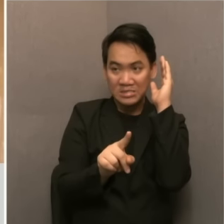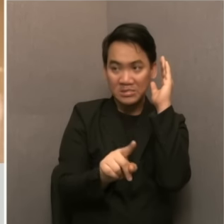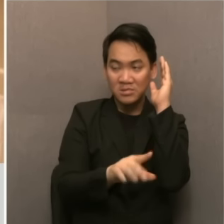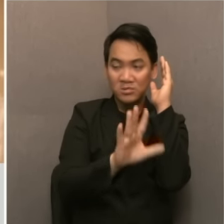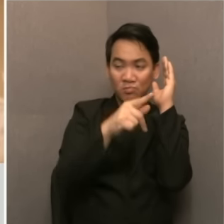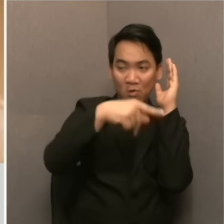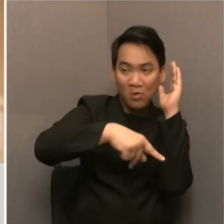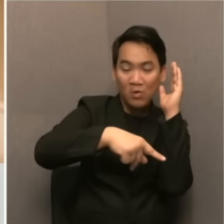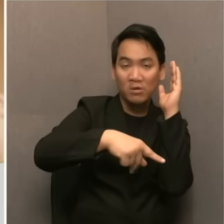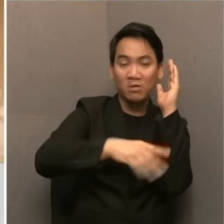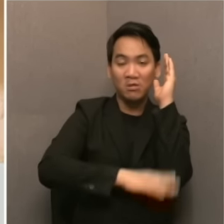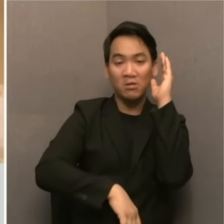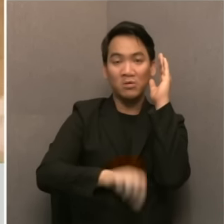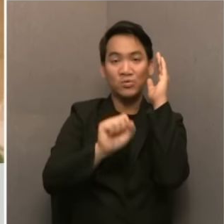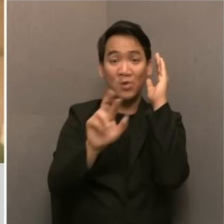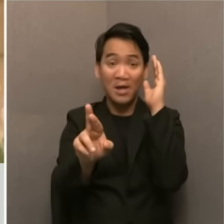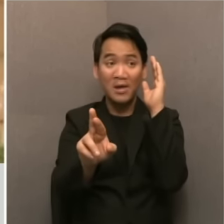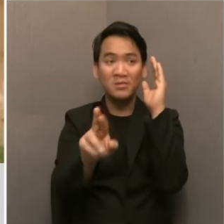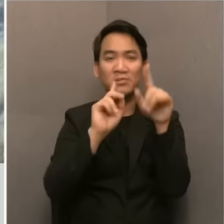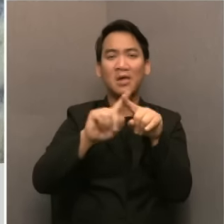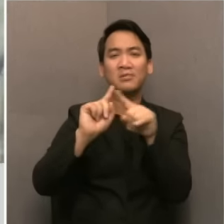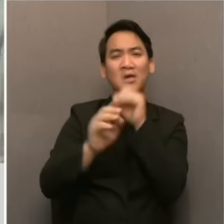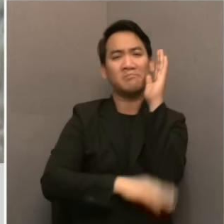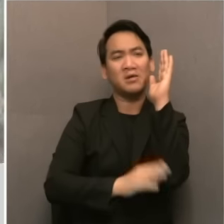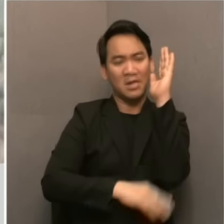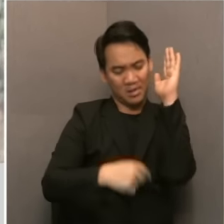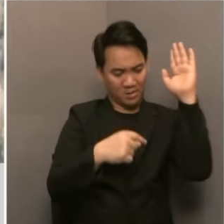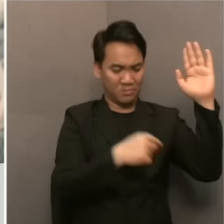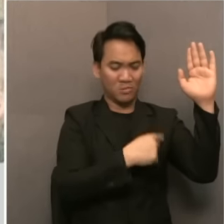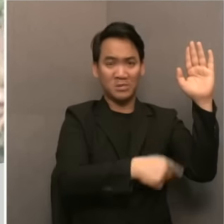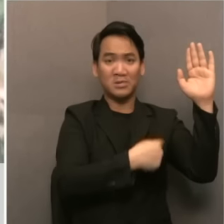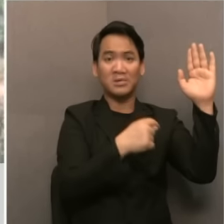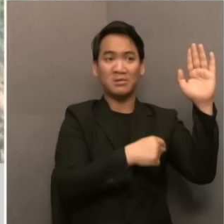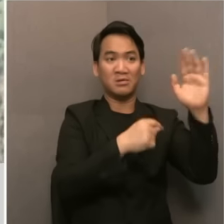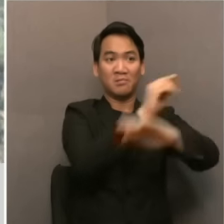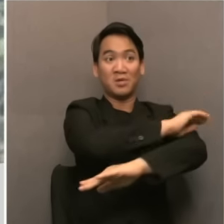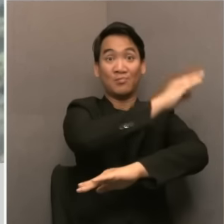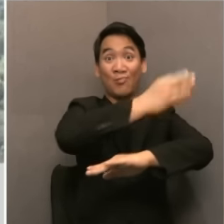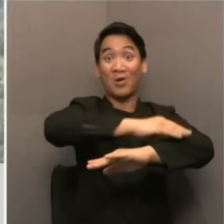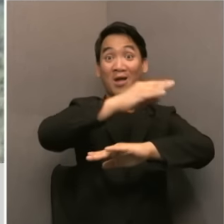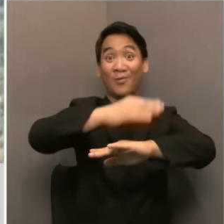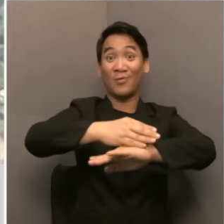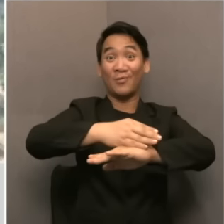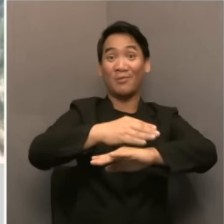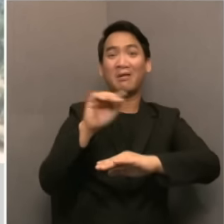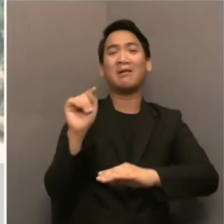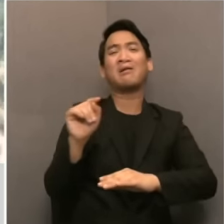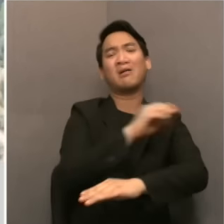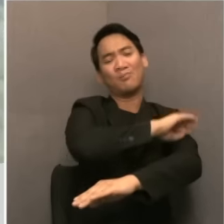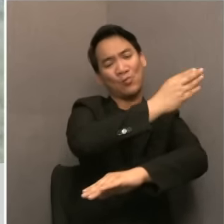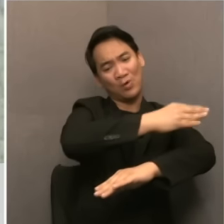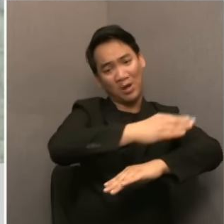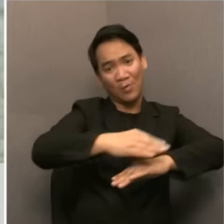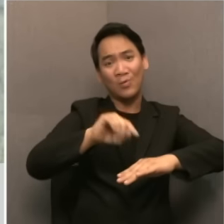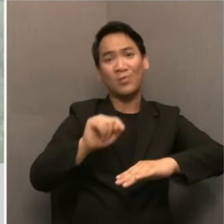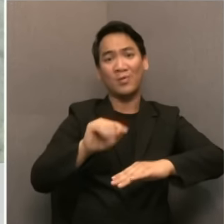านีมาจนกระทั่งนครศรีธรรมราชจนกระทั่งถึงภาคใต้ตอนล่างเนี่ยจะเห็นว่าเป็นแนวเขาเนาะ เป็นพื้นที่ แนวเขาลาดชันซึ่งเวลา